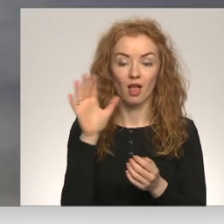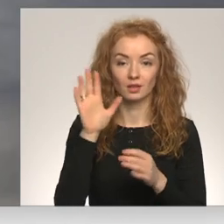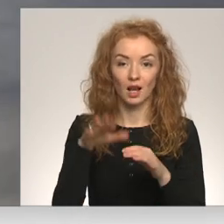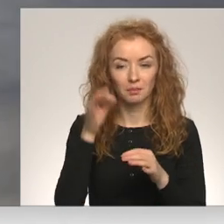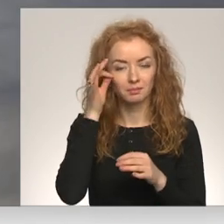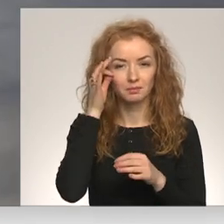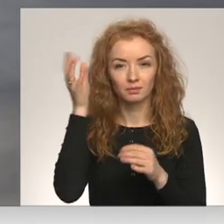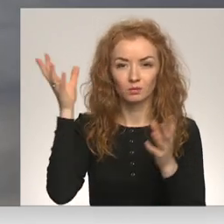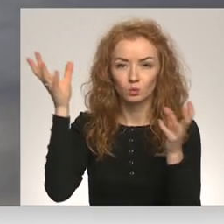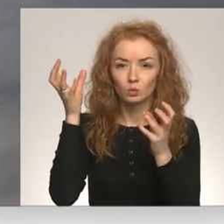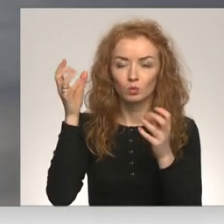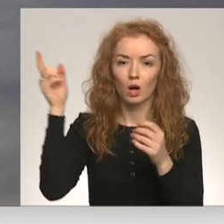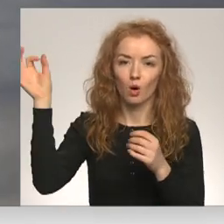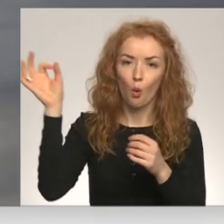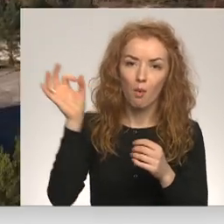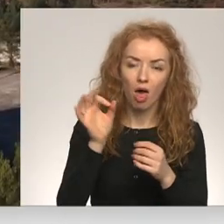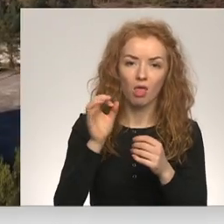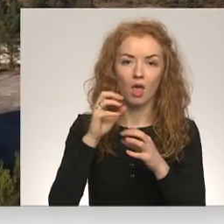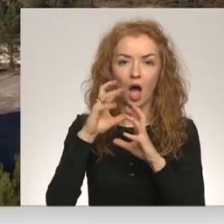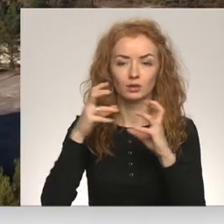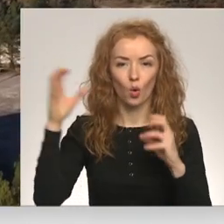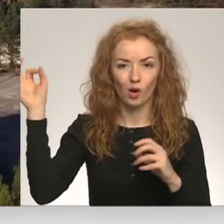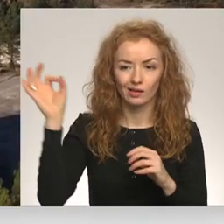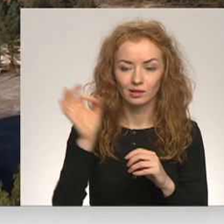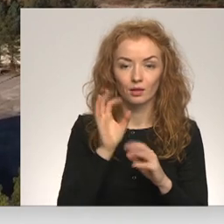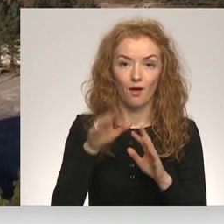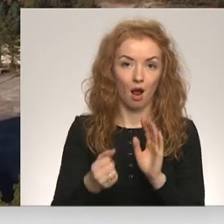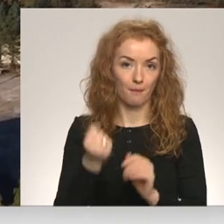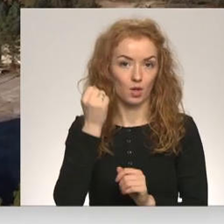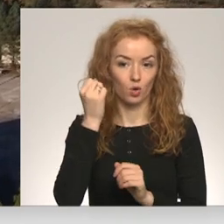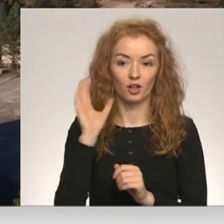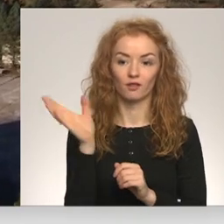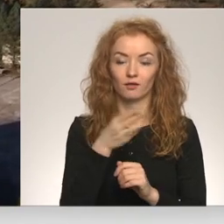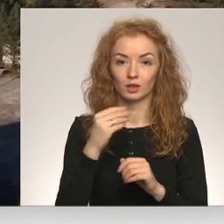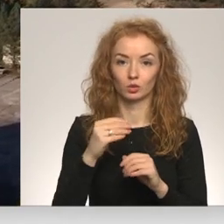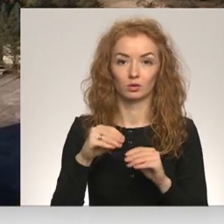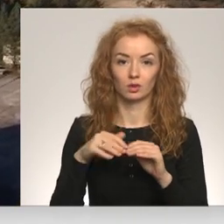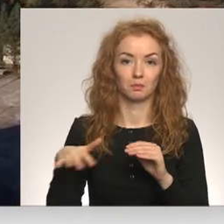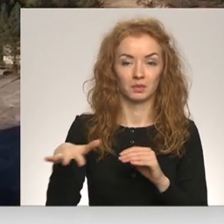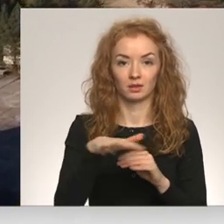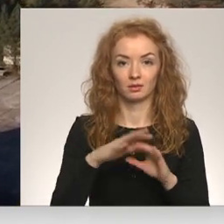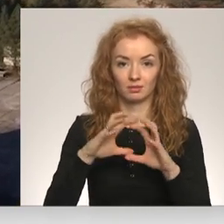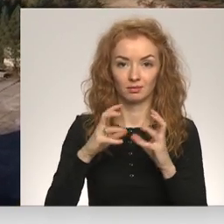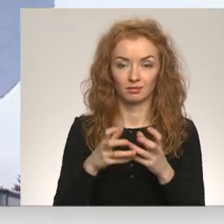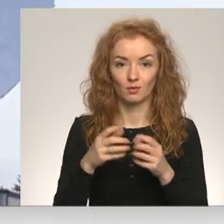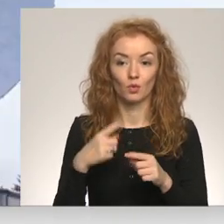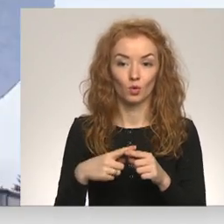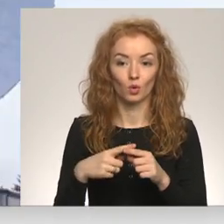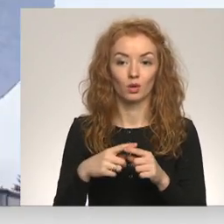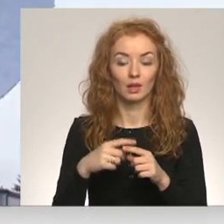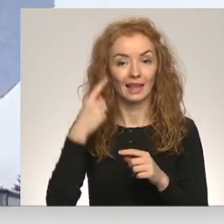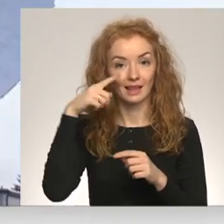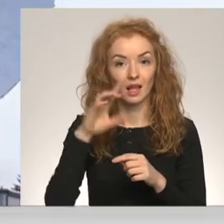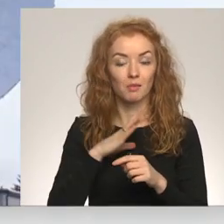uztvertu asteroīdus, komētas un kosmiskās atlūzas, kas var apdraudēt visu kopējo Zemes telpu. Ideja bija